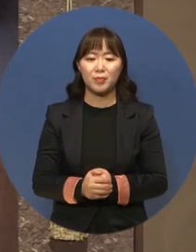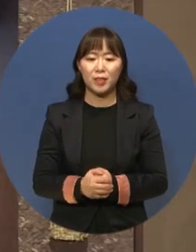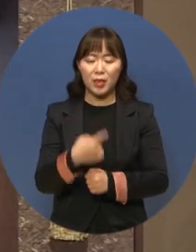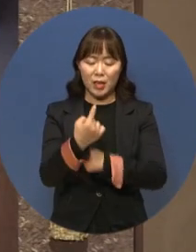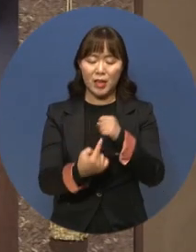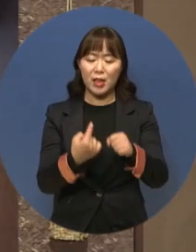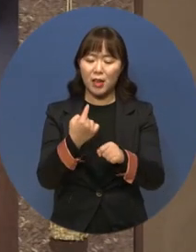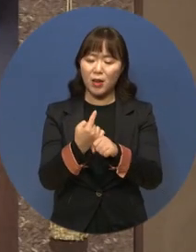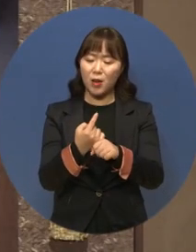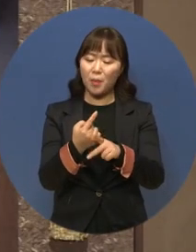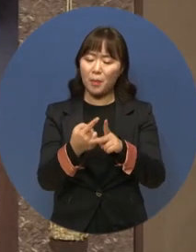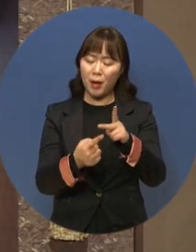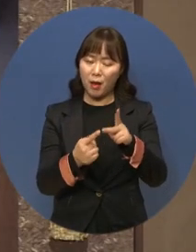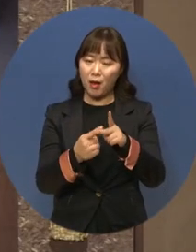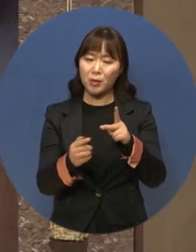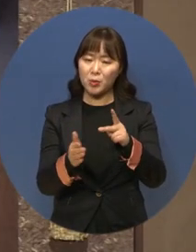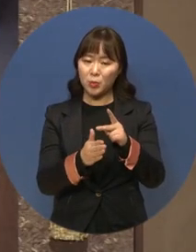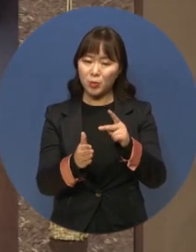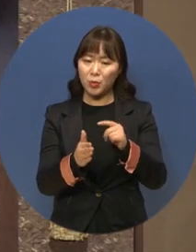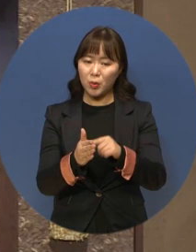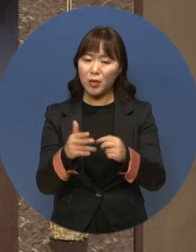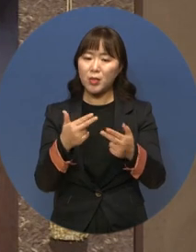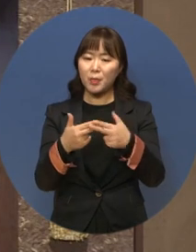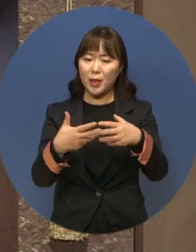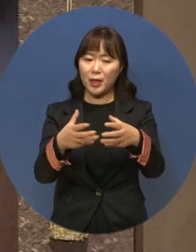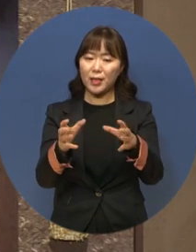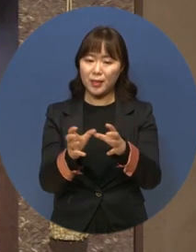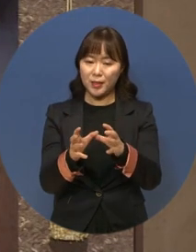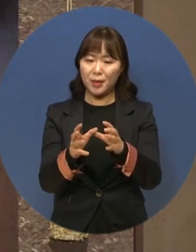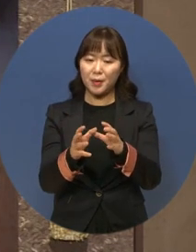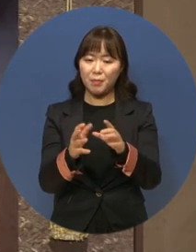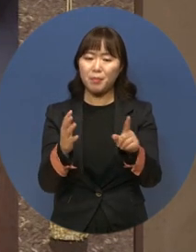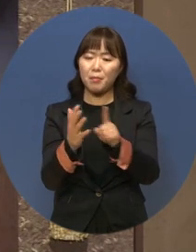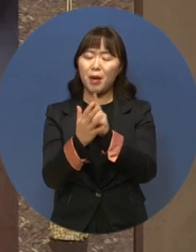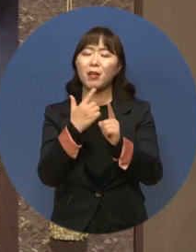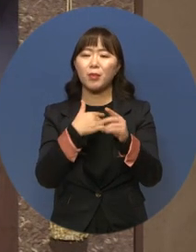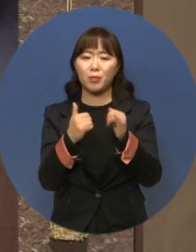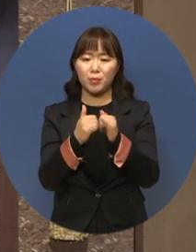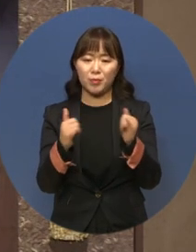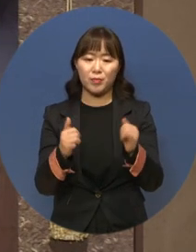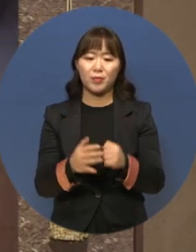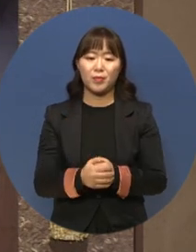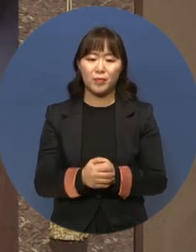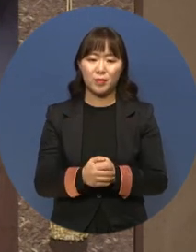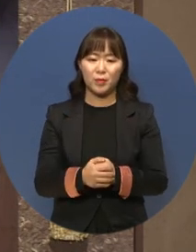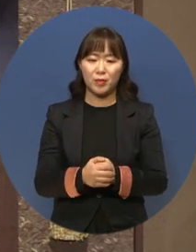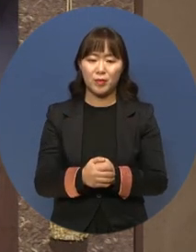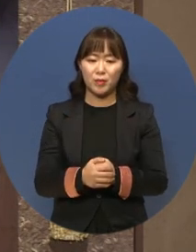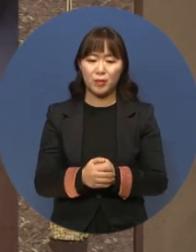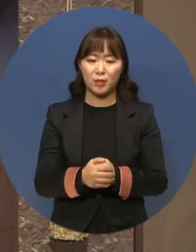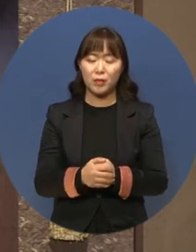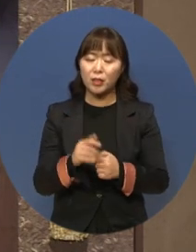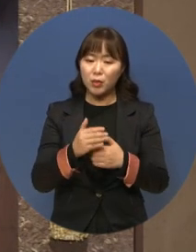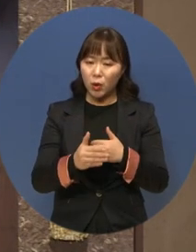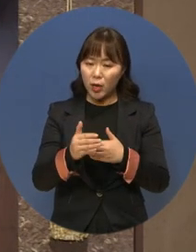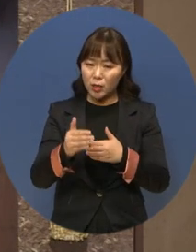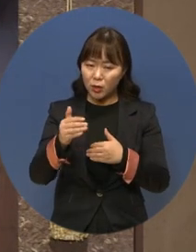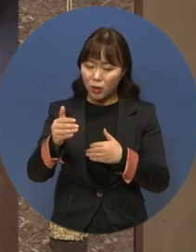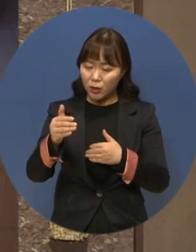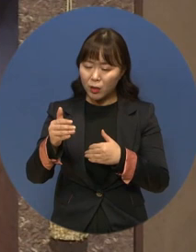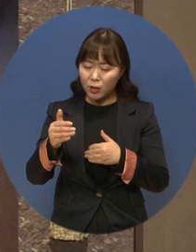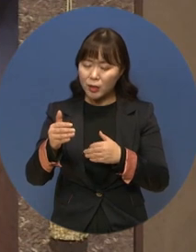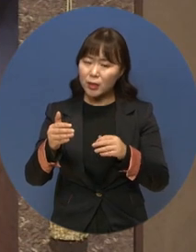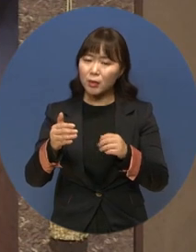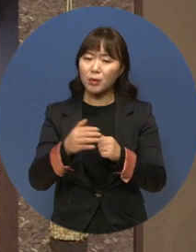제가 1년 반 정도 협회 단체에 만났던 그 부분이에요. 아. 어느 하나 딱 정해진 게 아니라 그 과정